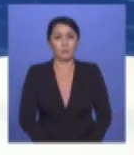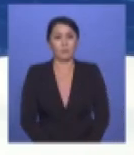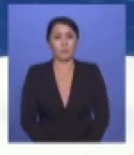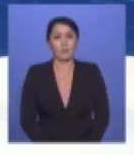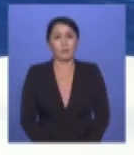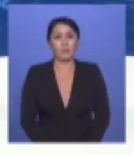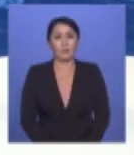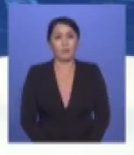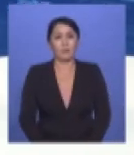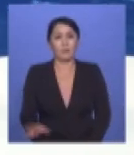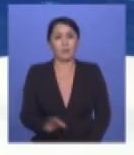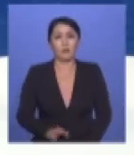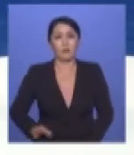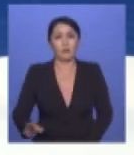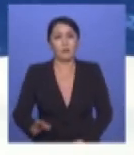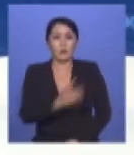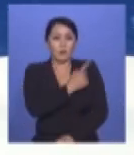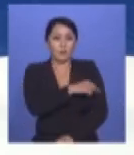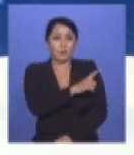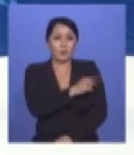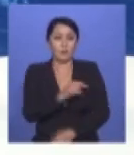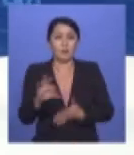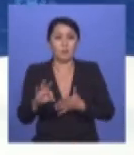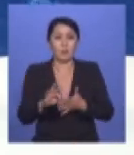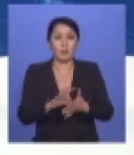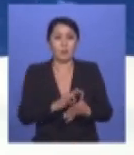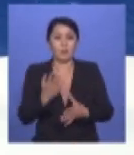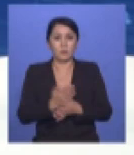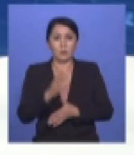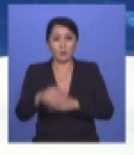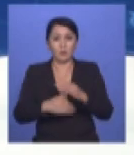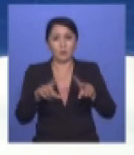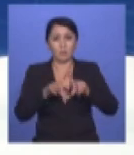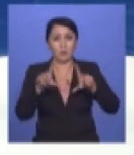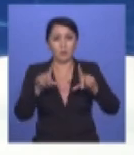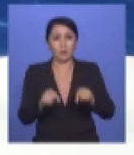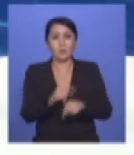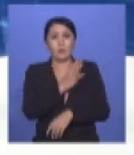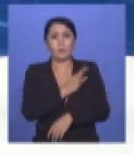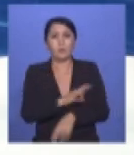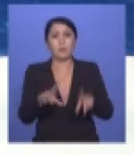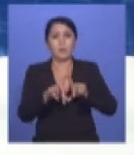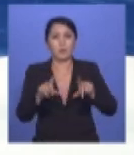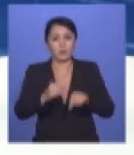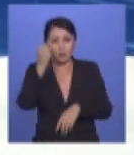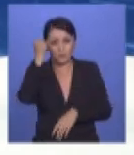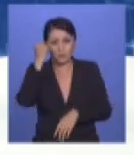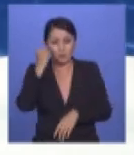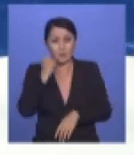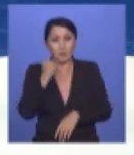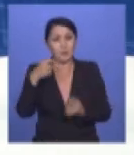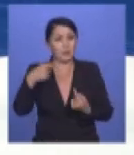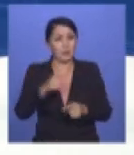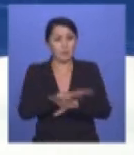Өңір жаңалықтарына кезек берейік. Облыстық жедел медициналық көмек орталығына жаңа ғимарат қажет. Қазіргі қолданыстағы ғимараттың тозығы жетіп,